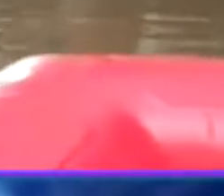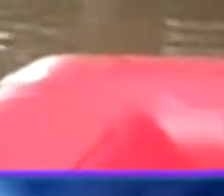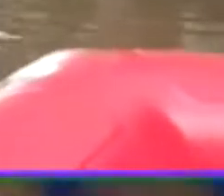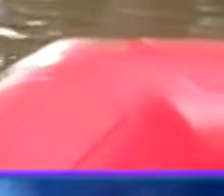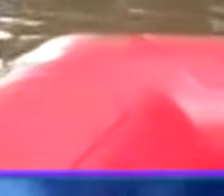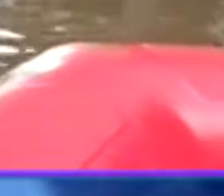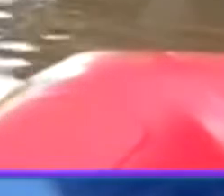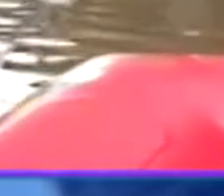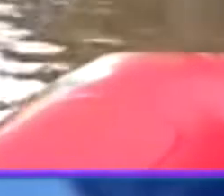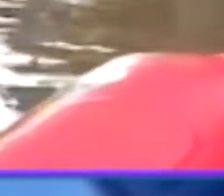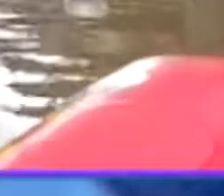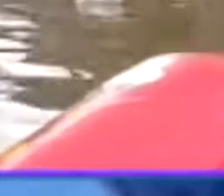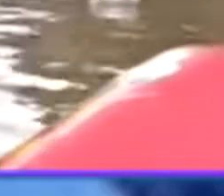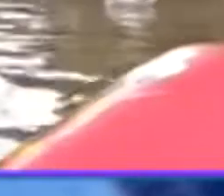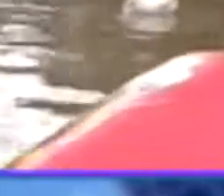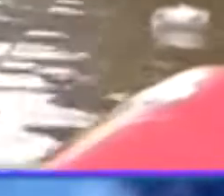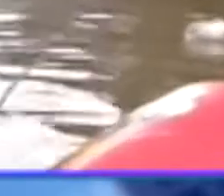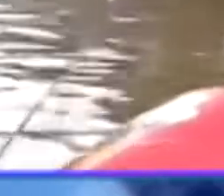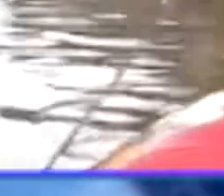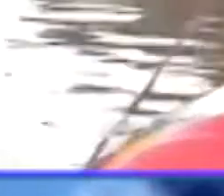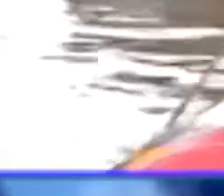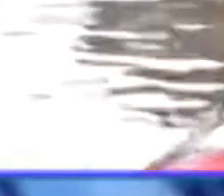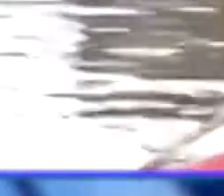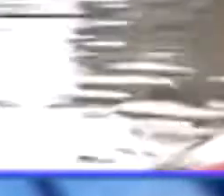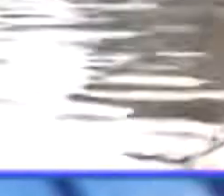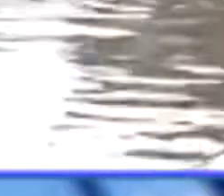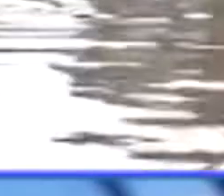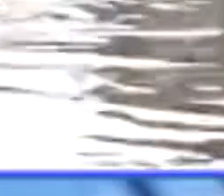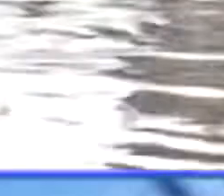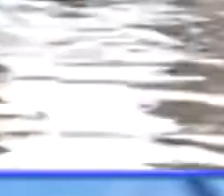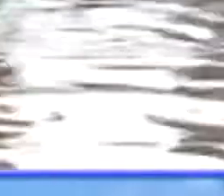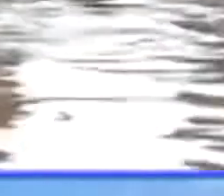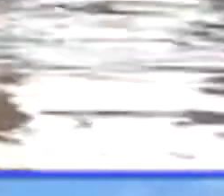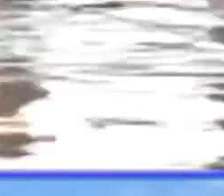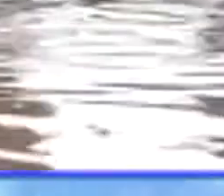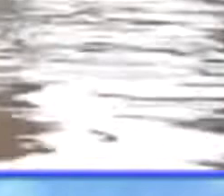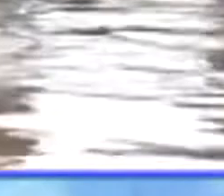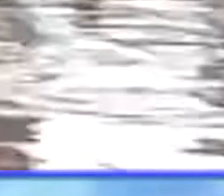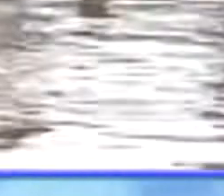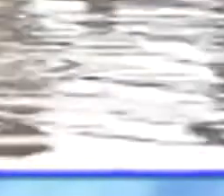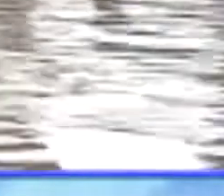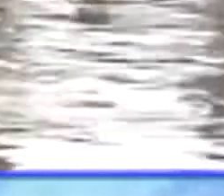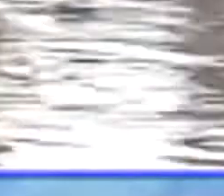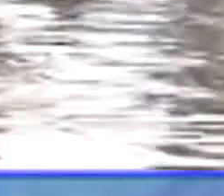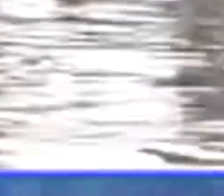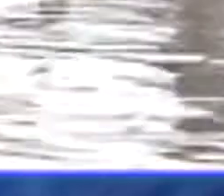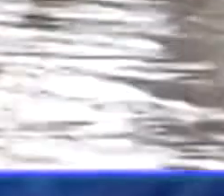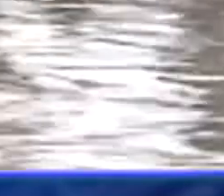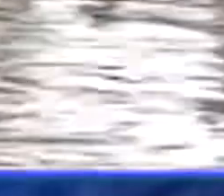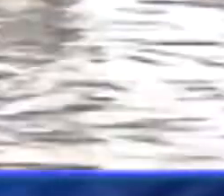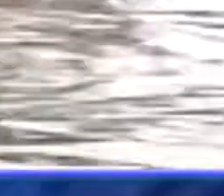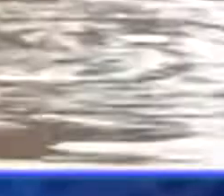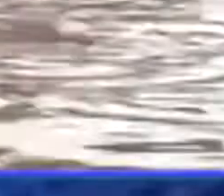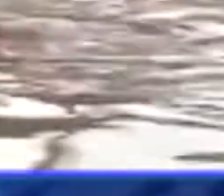loh. Kasihan juga ya kan, kalau misalkan begini kita susah, nyari duit juga susah ya kan, mau